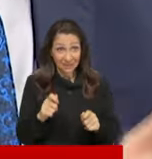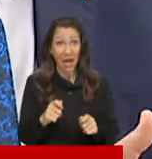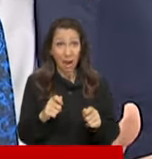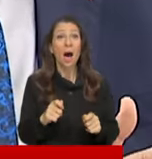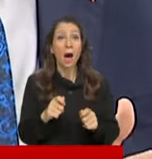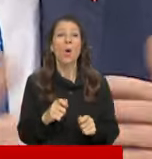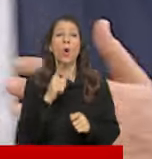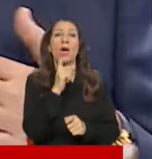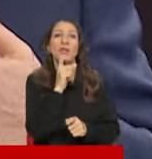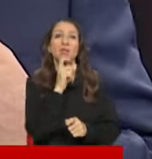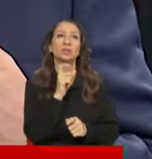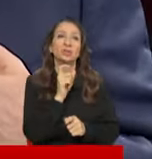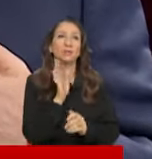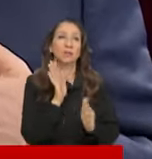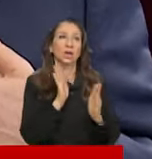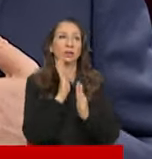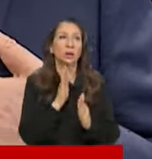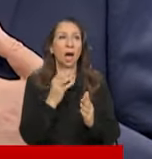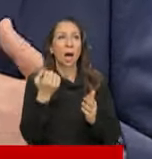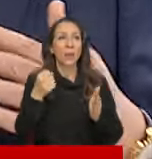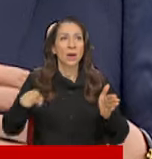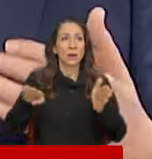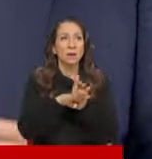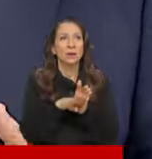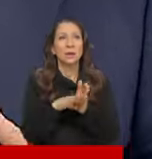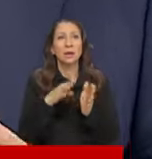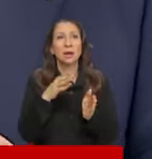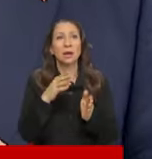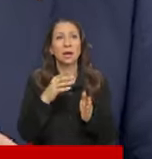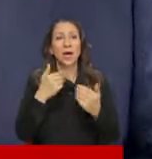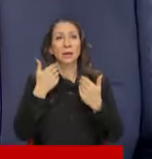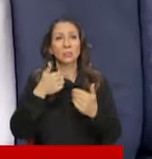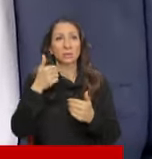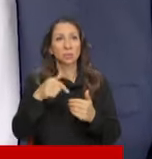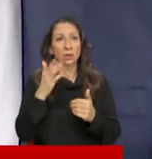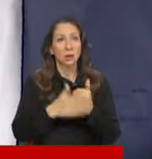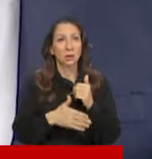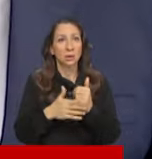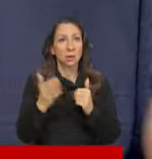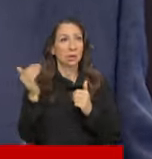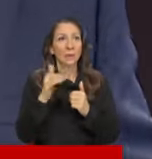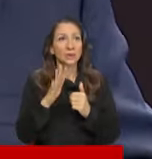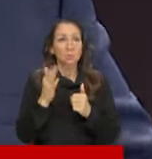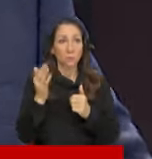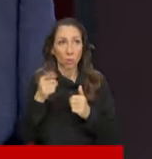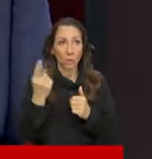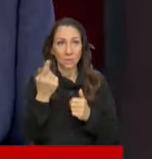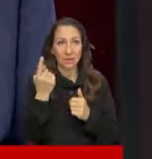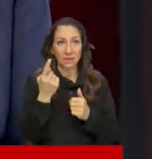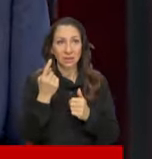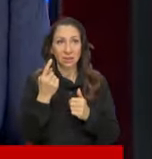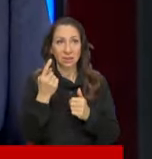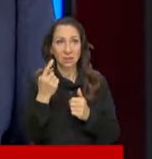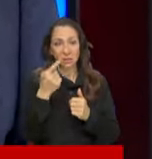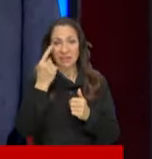çalışması yaparsa Buna hep beraber karşı çıkalım makam aracıyla geldiği yerde ne ad hep beraber karşı çıkalım şu anda yasak Makam araçları gelemezler zat Hayır mesela böyle bir